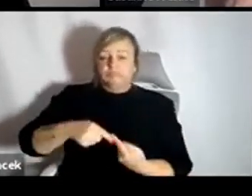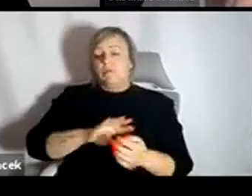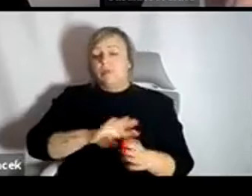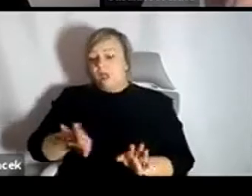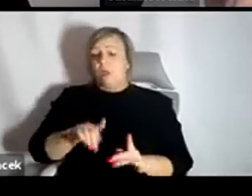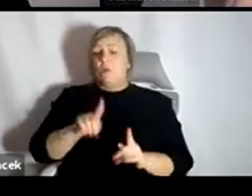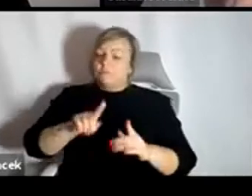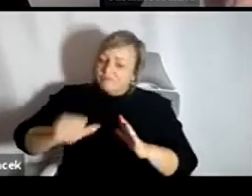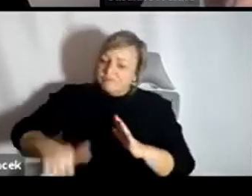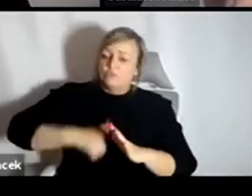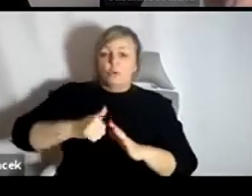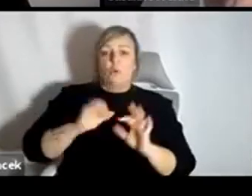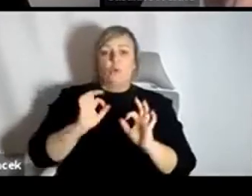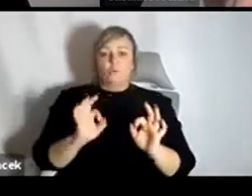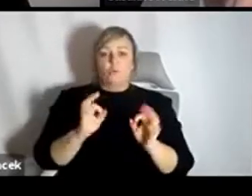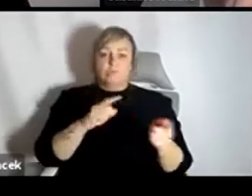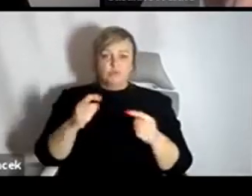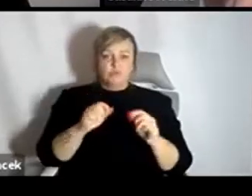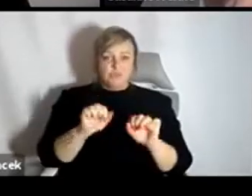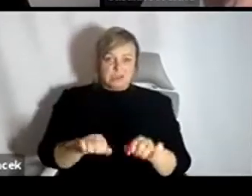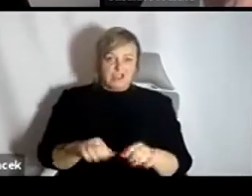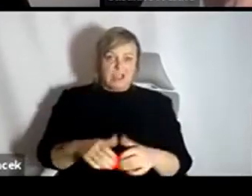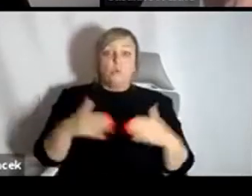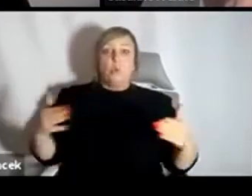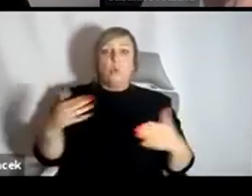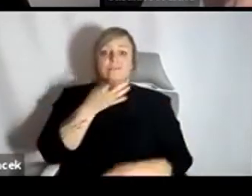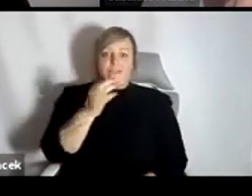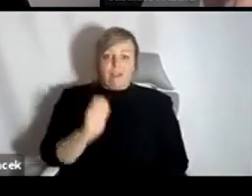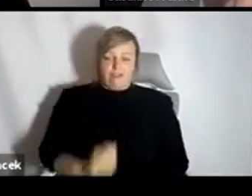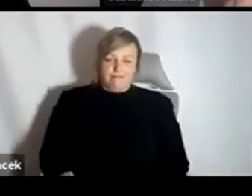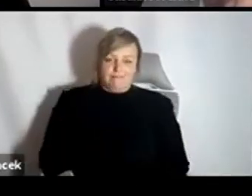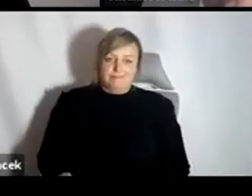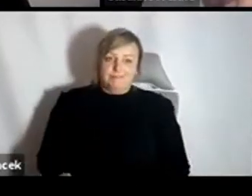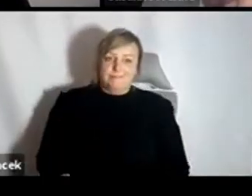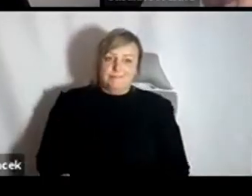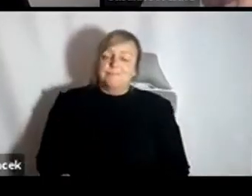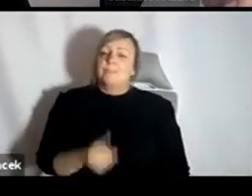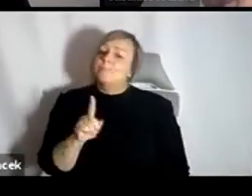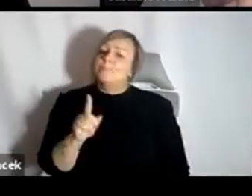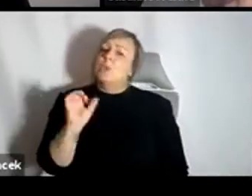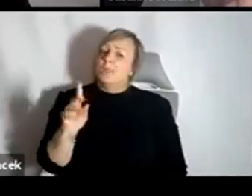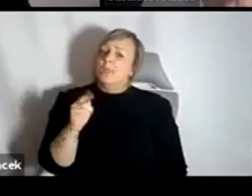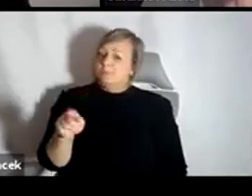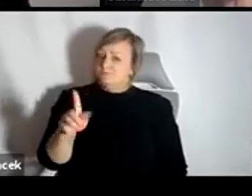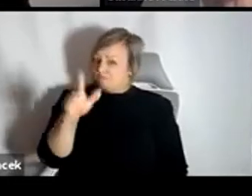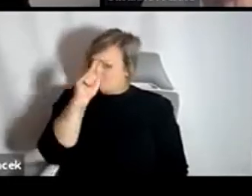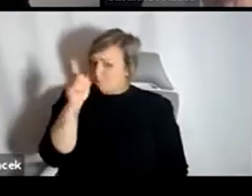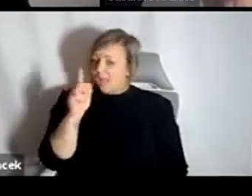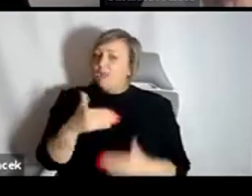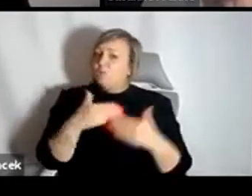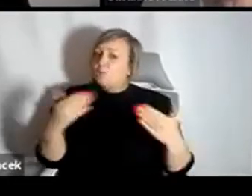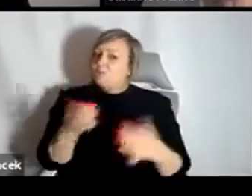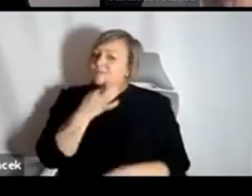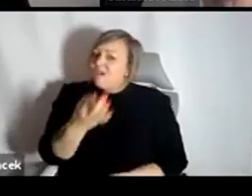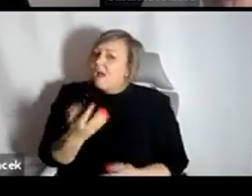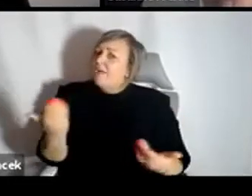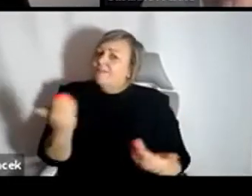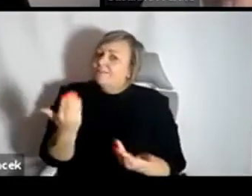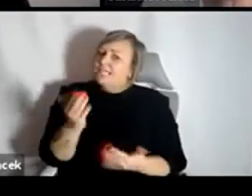können. Und die großen Fragen, um sie vielleicht nochmal auf den Punkt zu bringen, sind deiner Meinung nach welche?